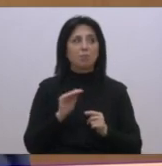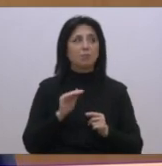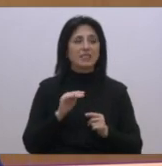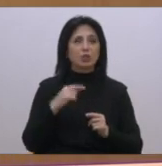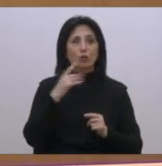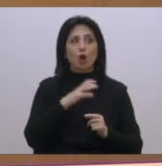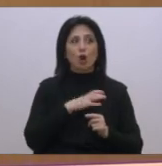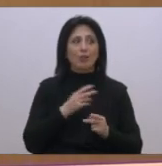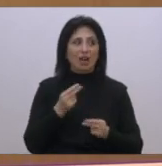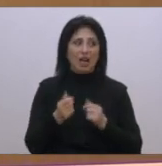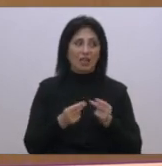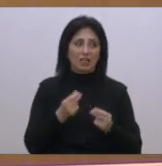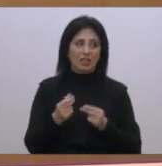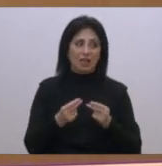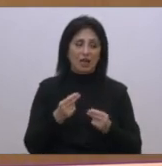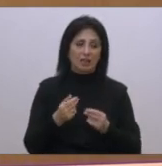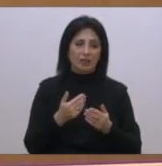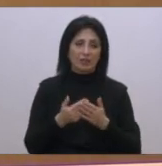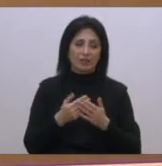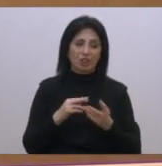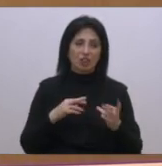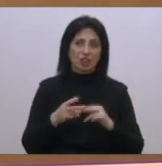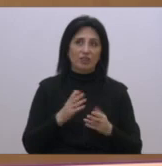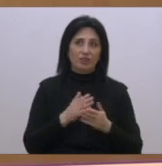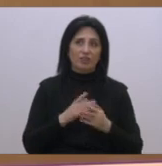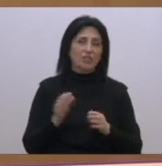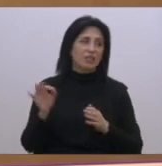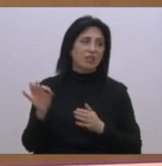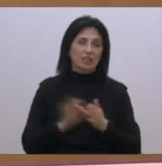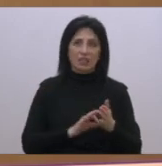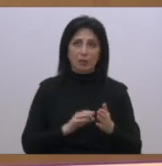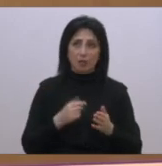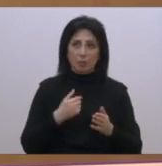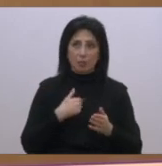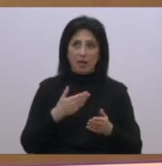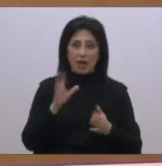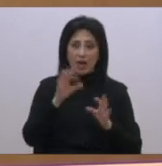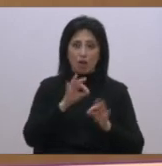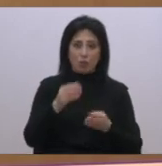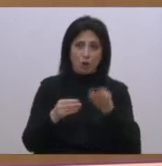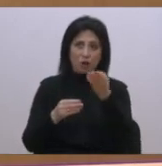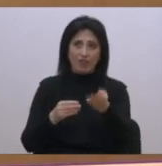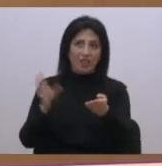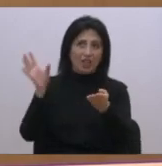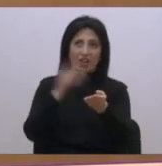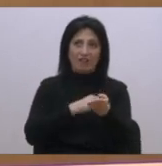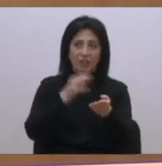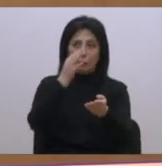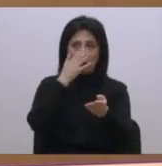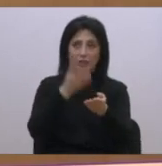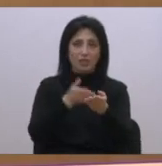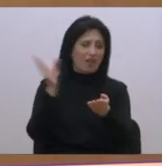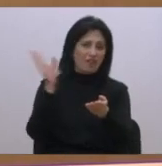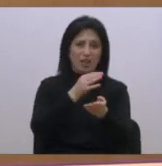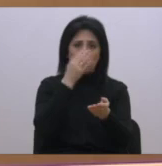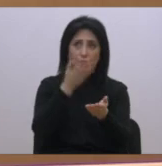პირის ქონების გადასახადის ასე ვთქვათ შეცვლა არის სასწრაფო და გარდაუვალი. მე გამოვიტანი კანონ პროექტი, ყველას მოეწონა,